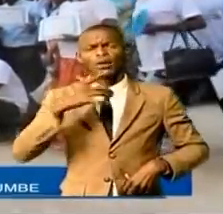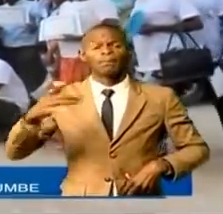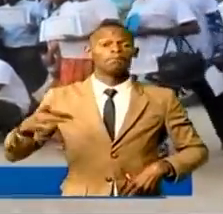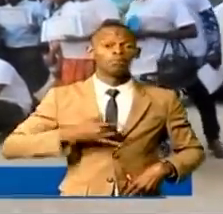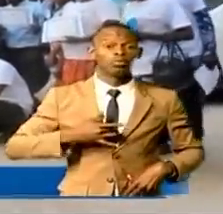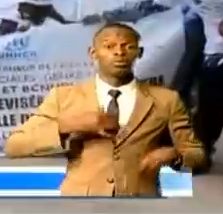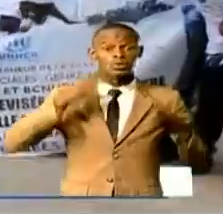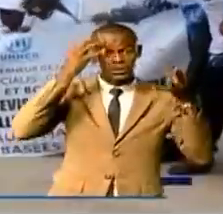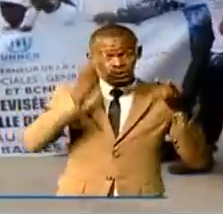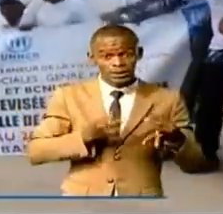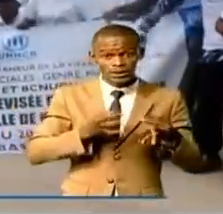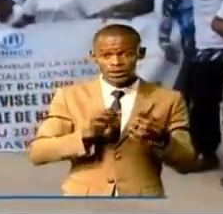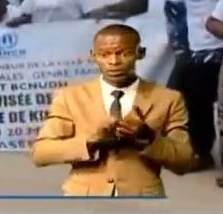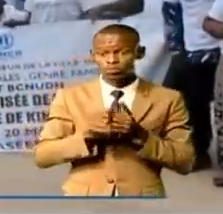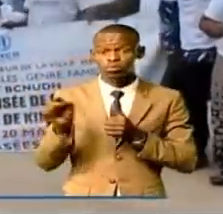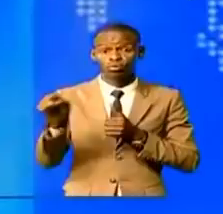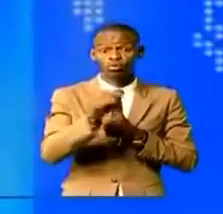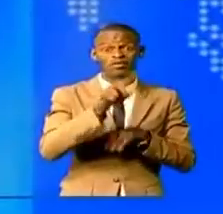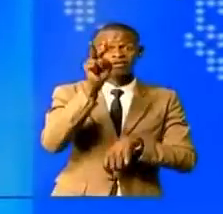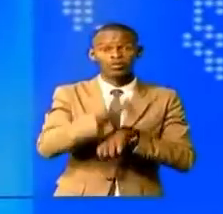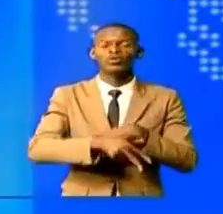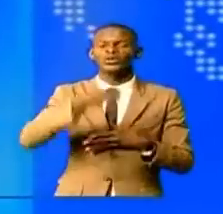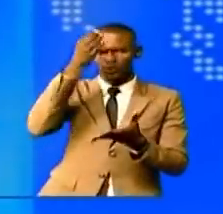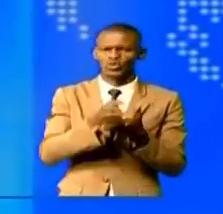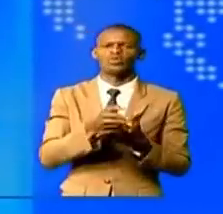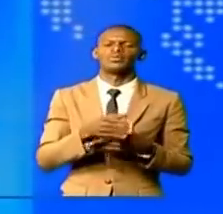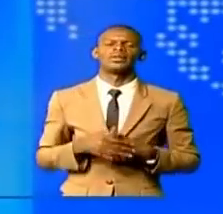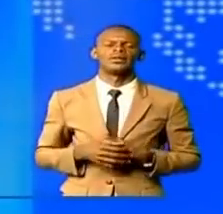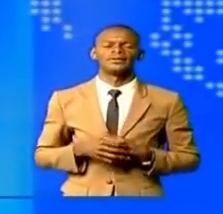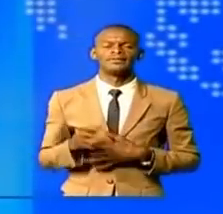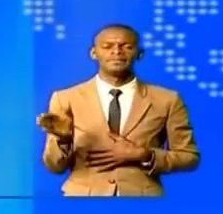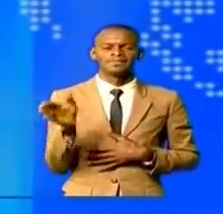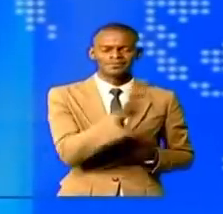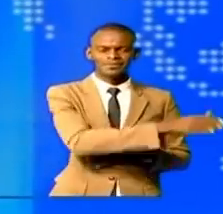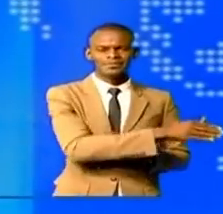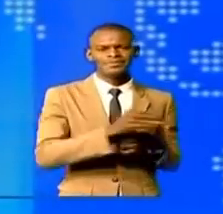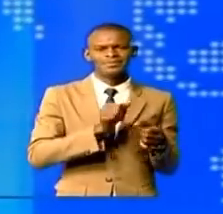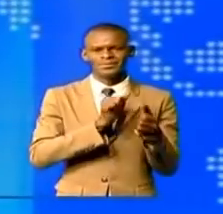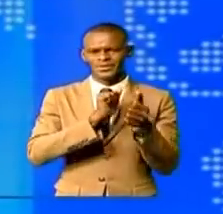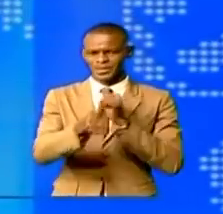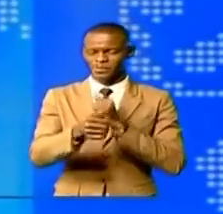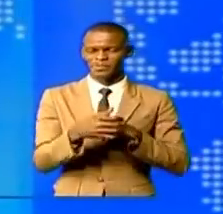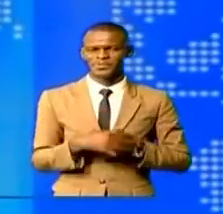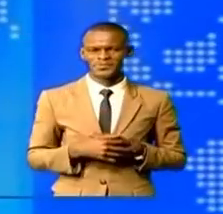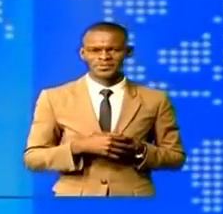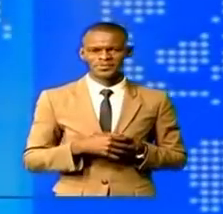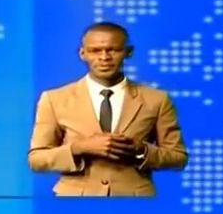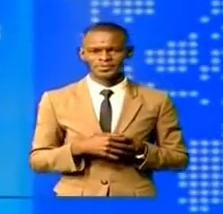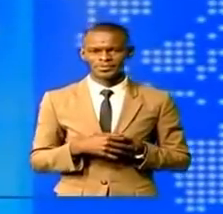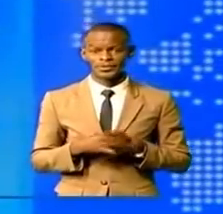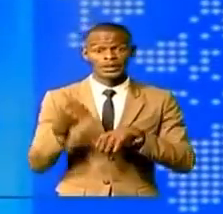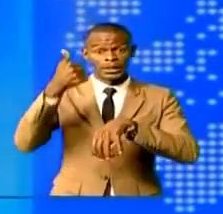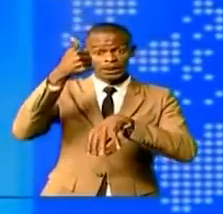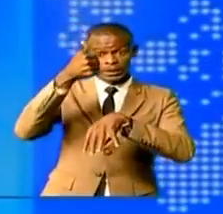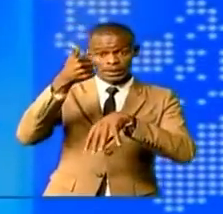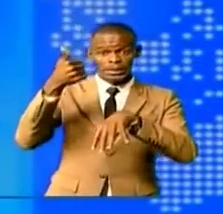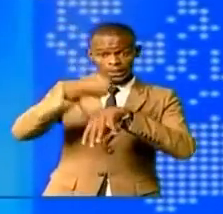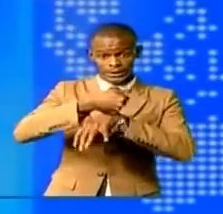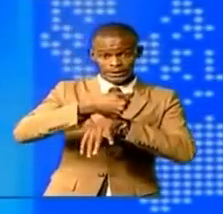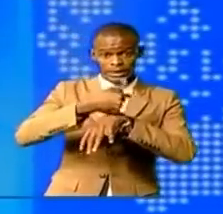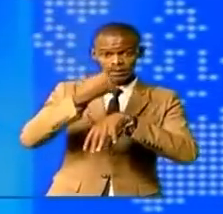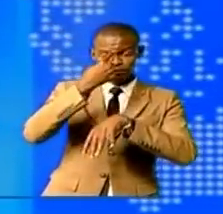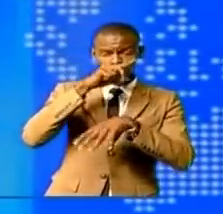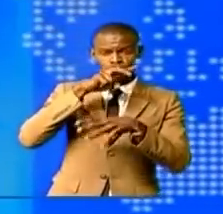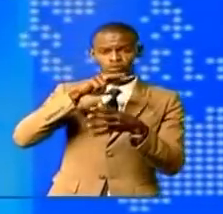leurs milieux respectifs. Nous vous proposons à présent cet atelier de validation du programme initiatif des données sur